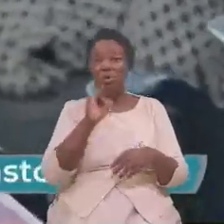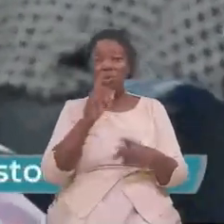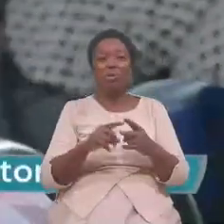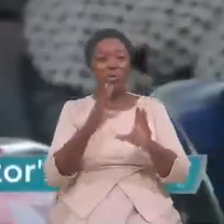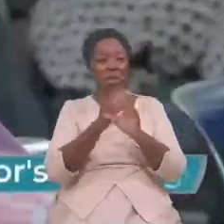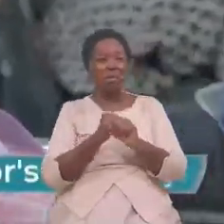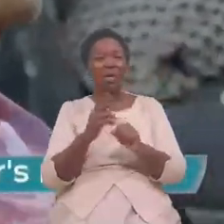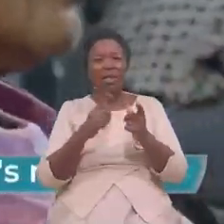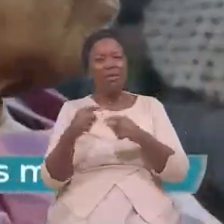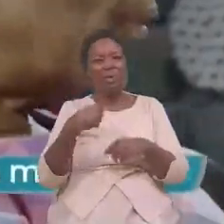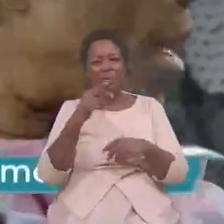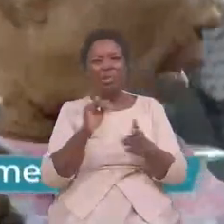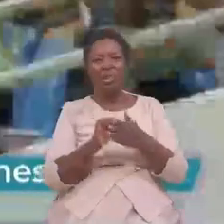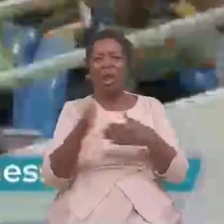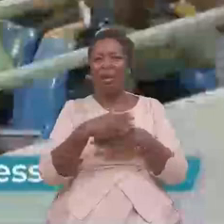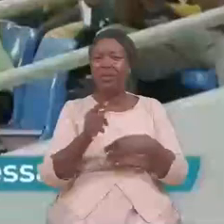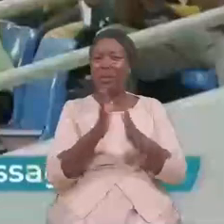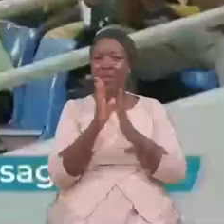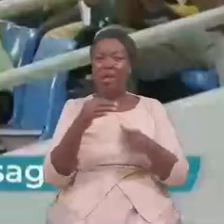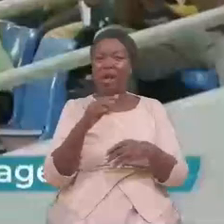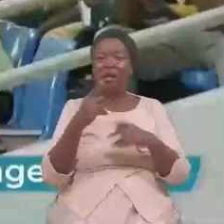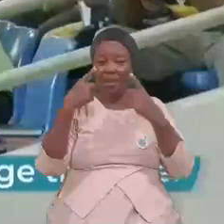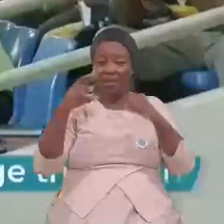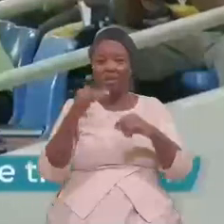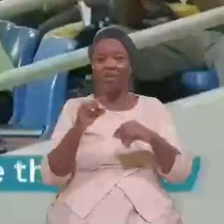Et après la prière, ou la déclaration de Christ,